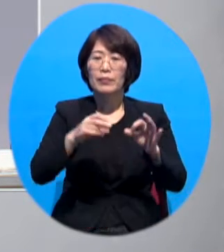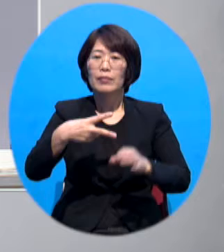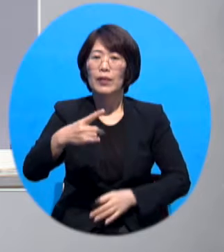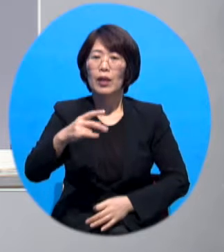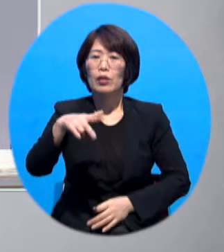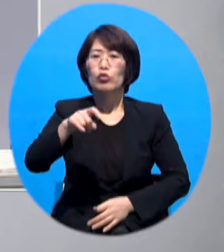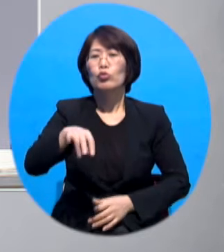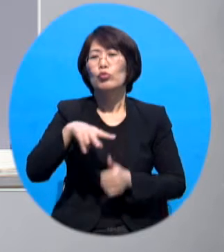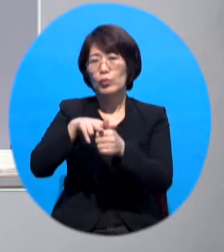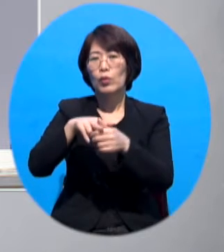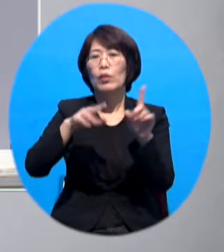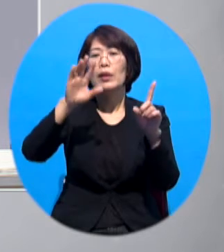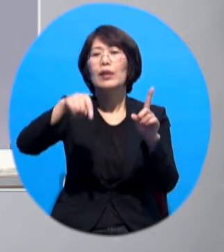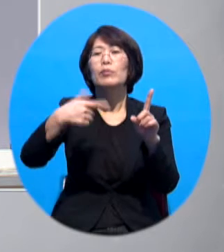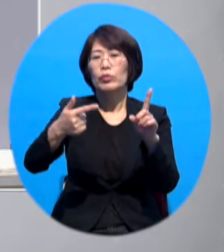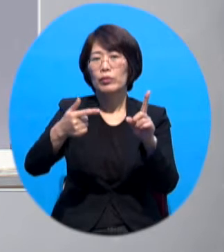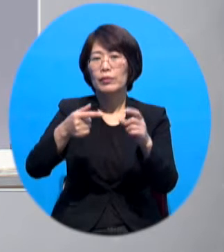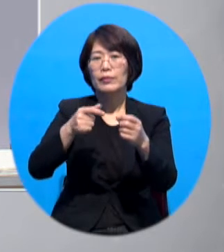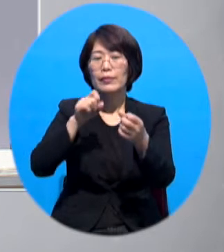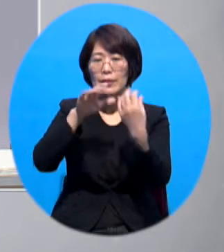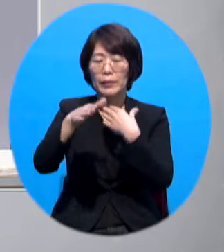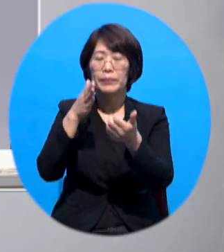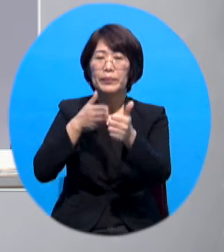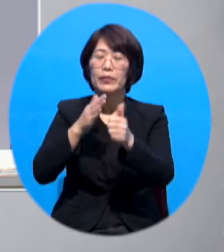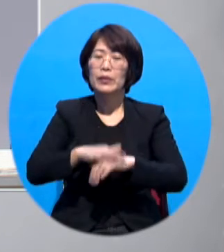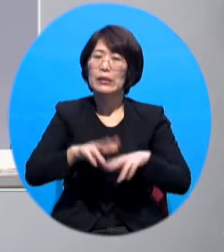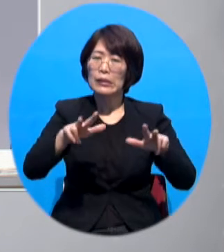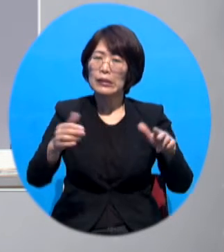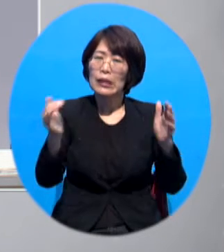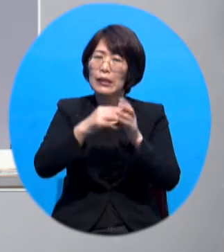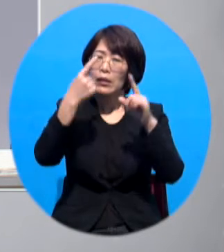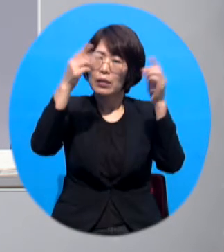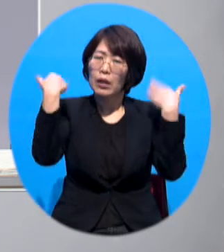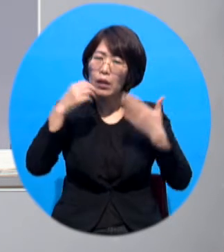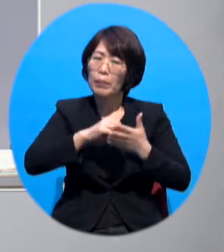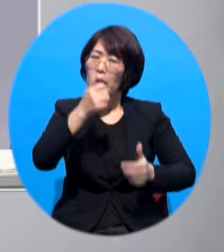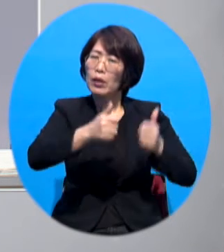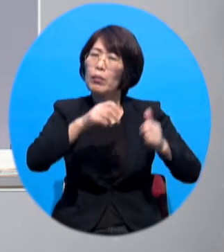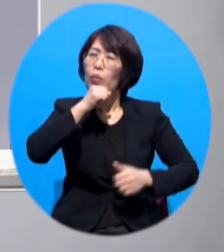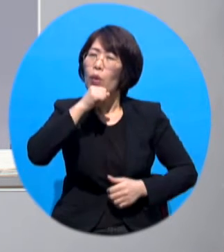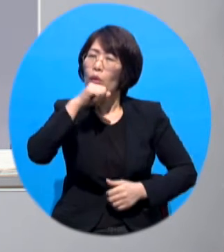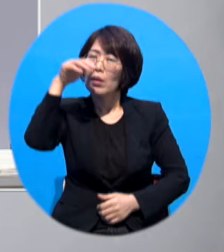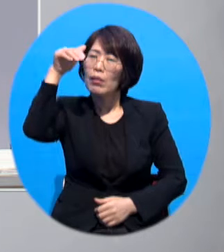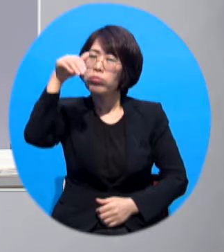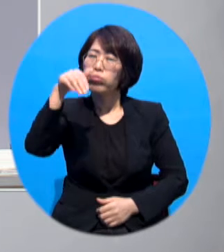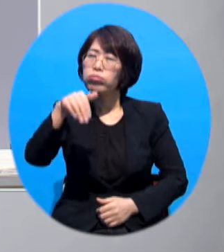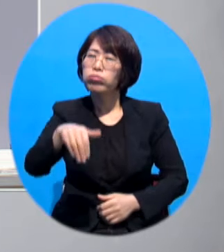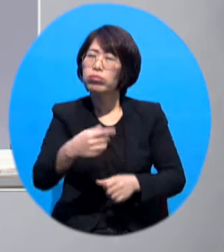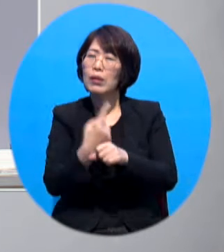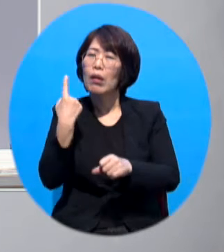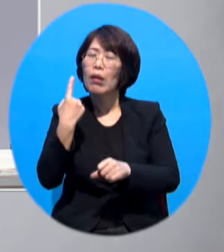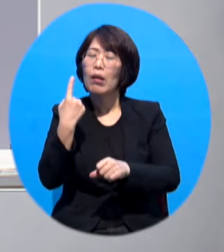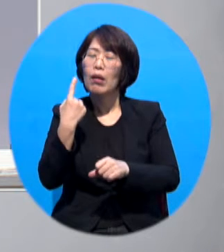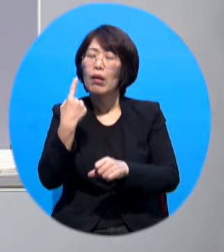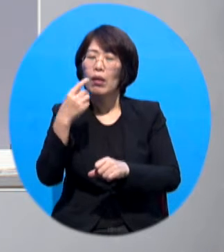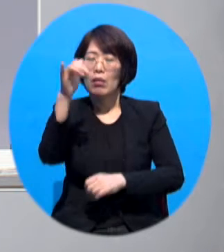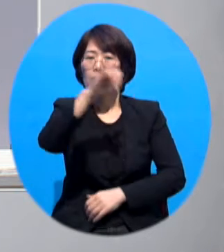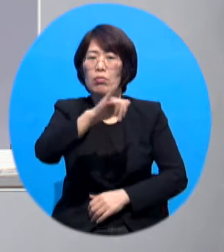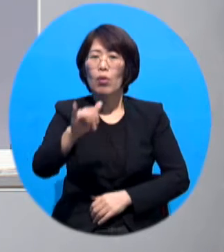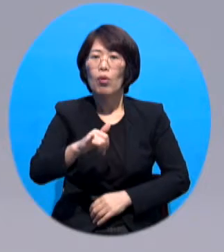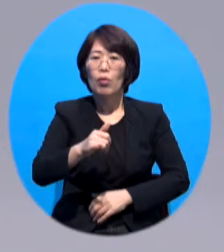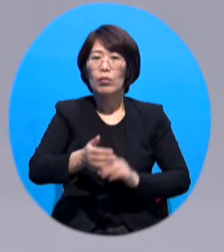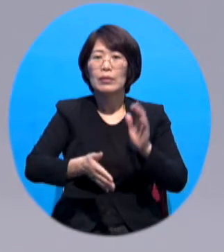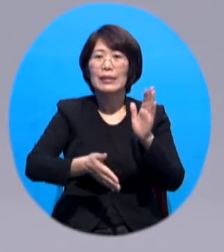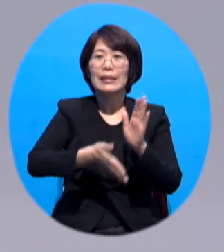목 일본 드리겠습니다 그동안 수능 성적은 계속 하락해서 급기야는 작년에는 전국 어